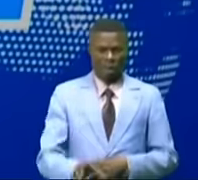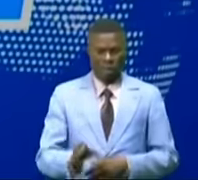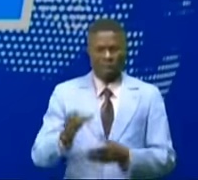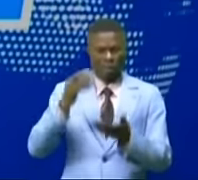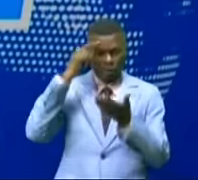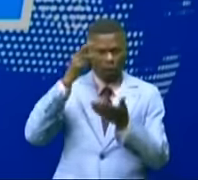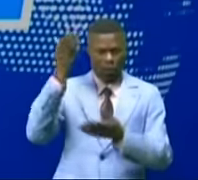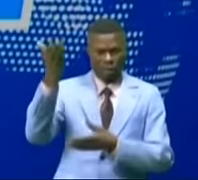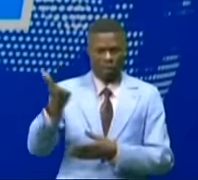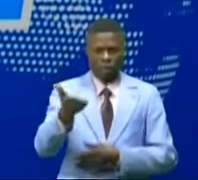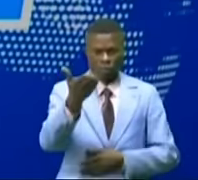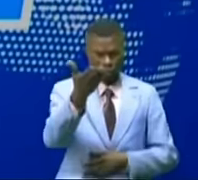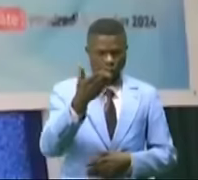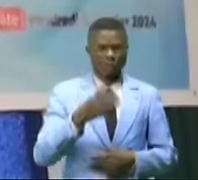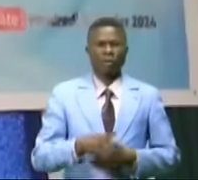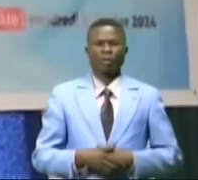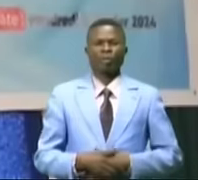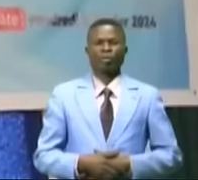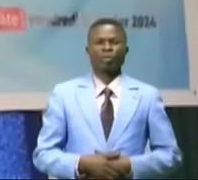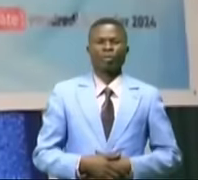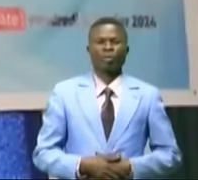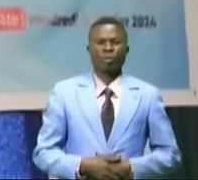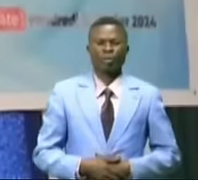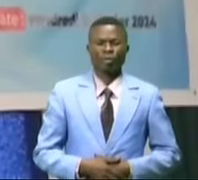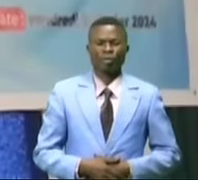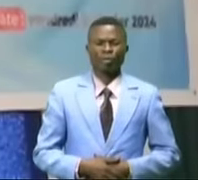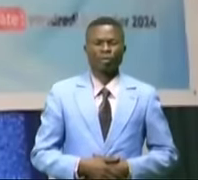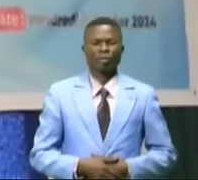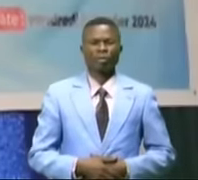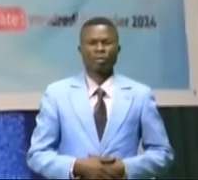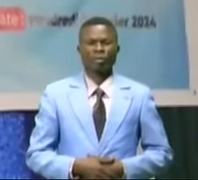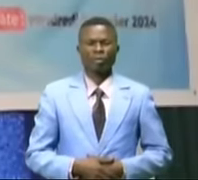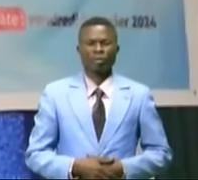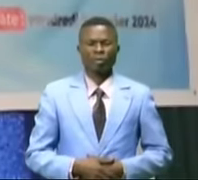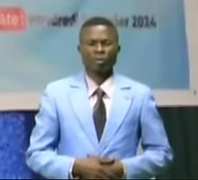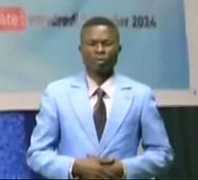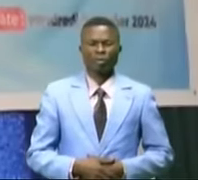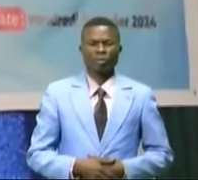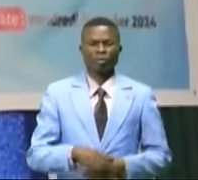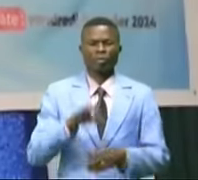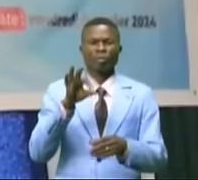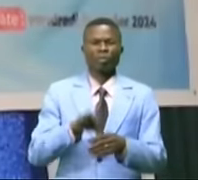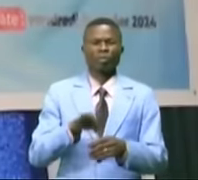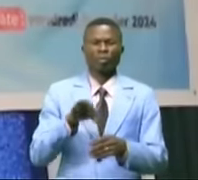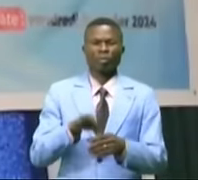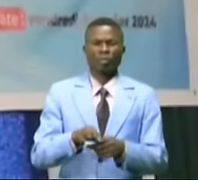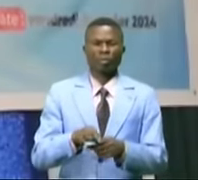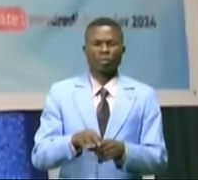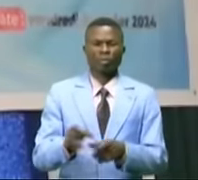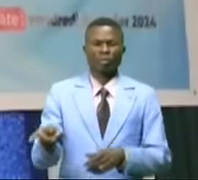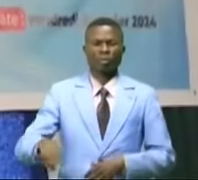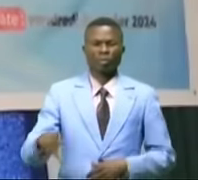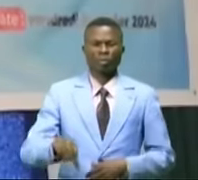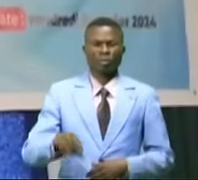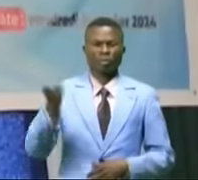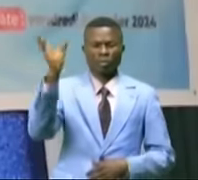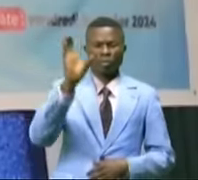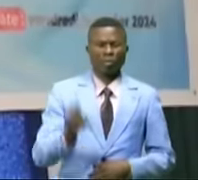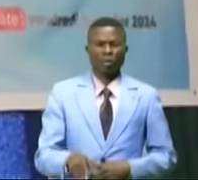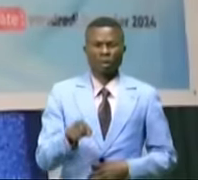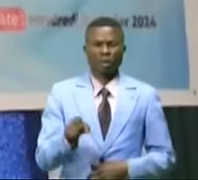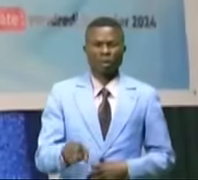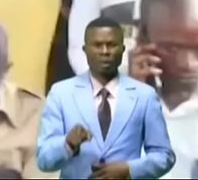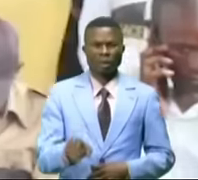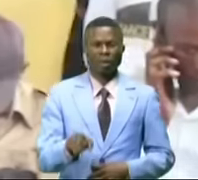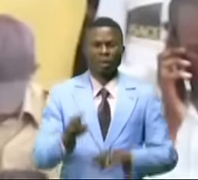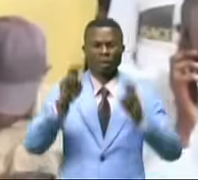dit David Mubenga. La sociologie électorale de la province du Congo central,